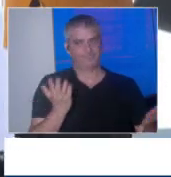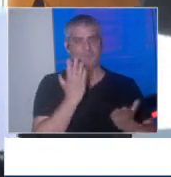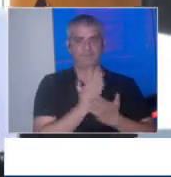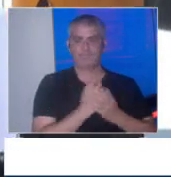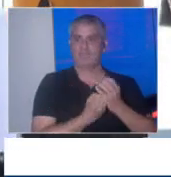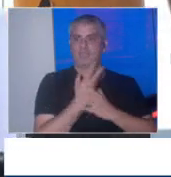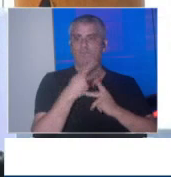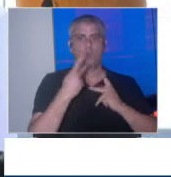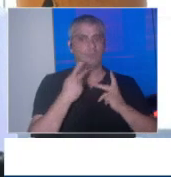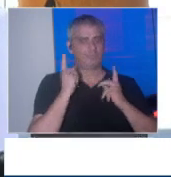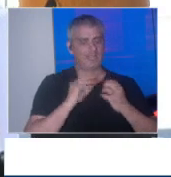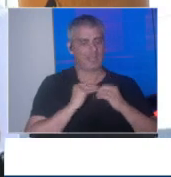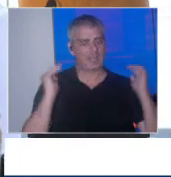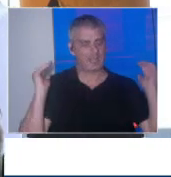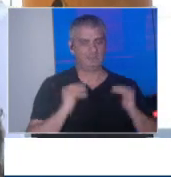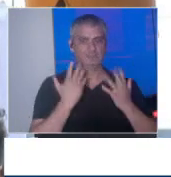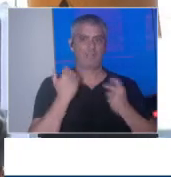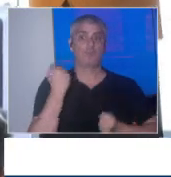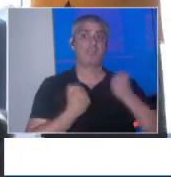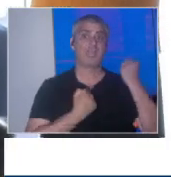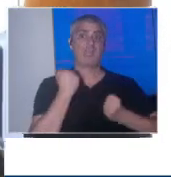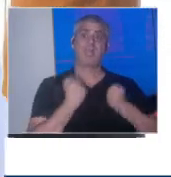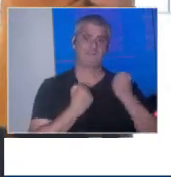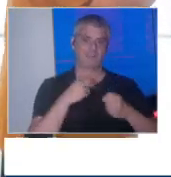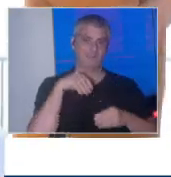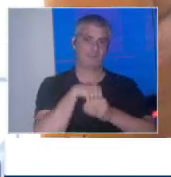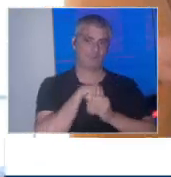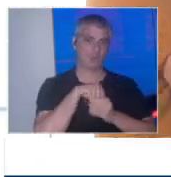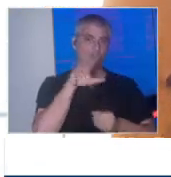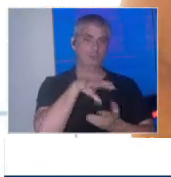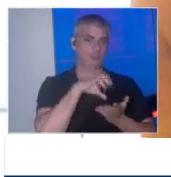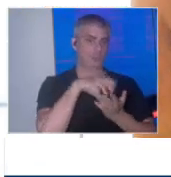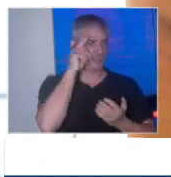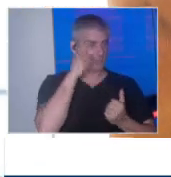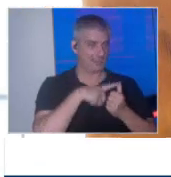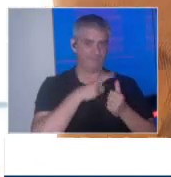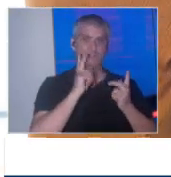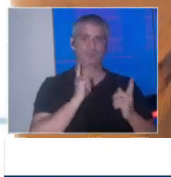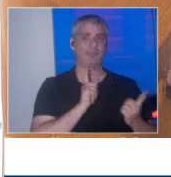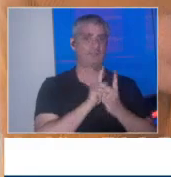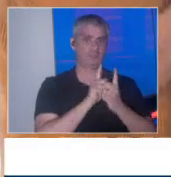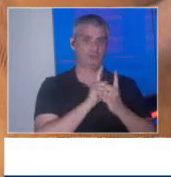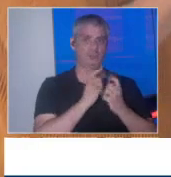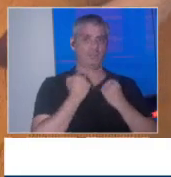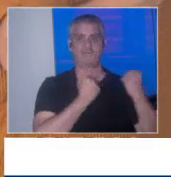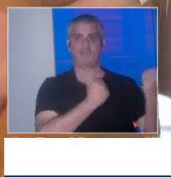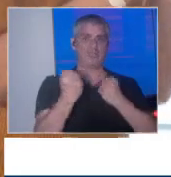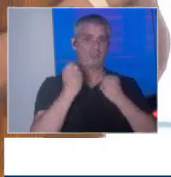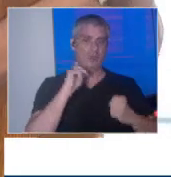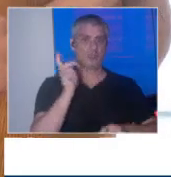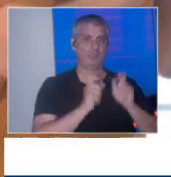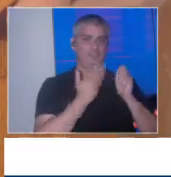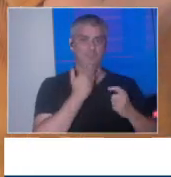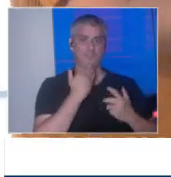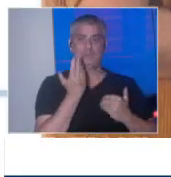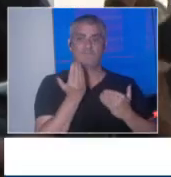הקמנו פה פרויקט שאמור לצמצם את כמות הרכבים בתוך גוש דן, פרויקט שאמור לאפשר נגישות והתניידות לאזרחי מדינת